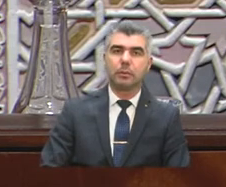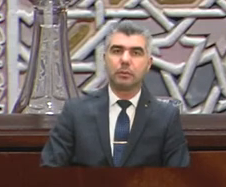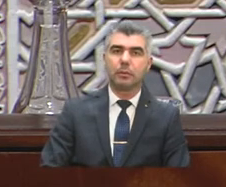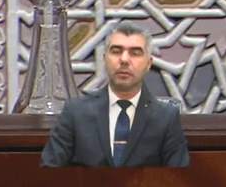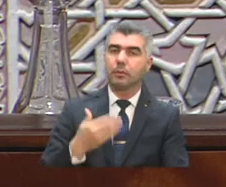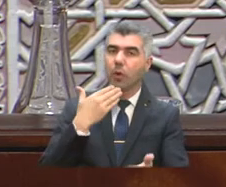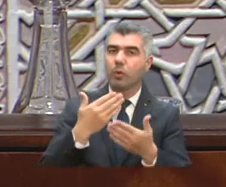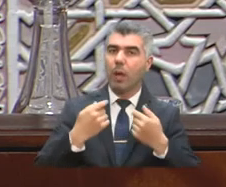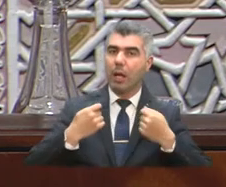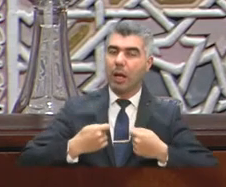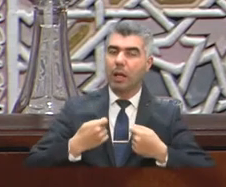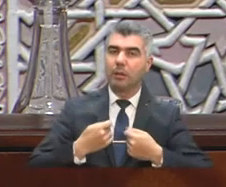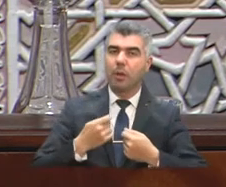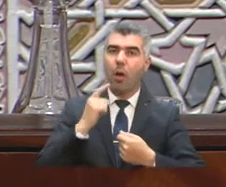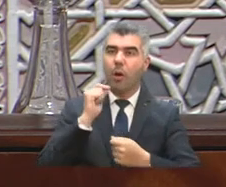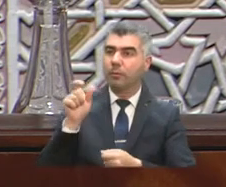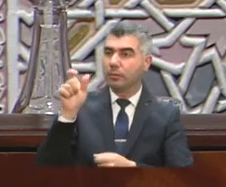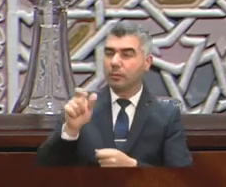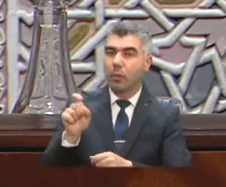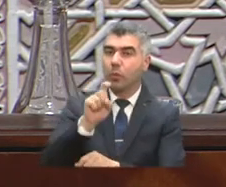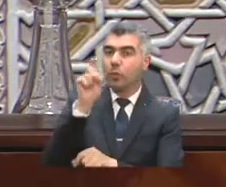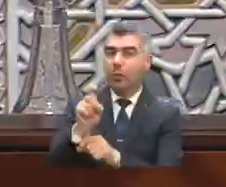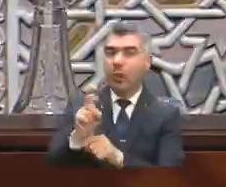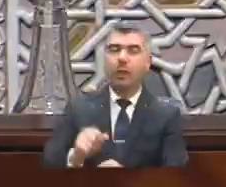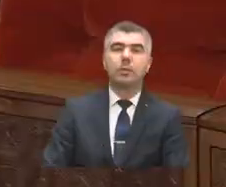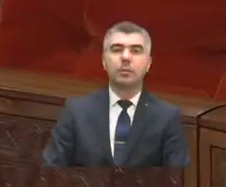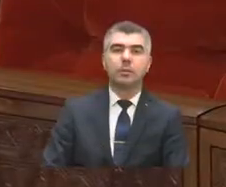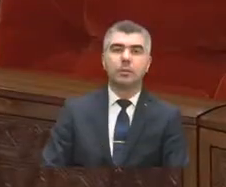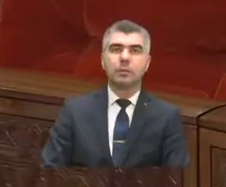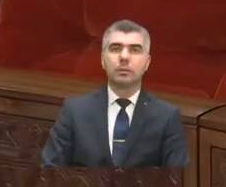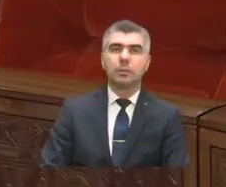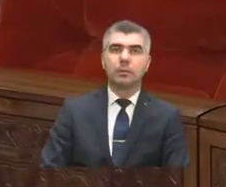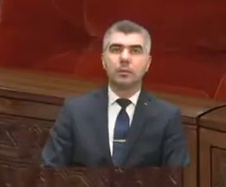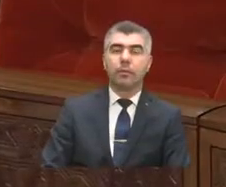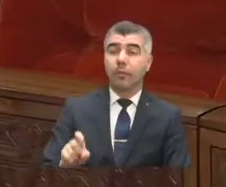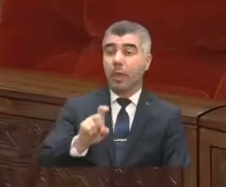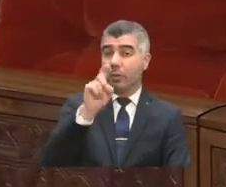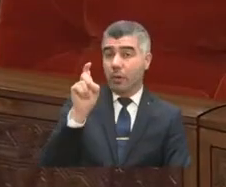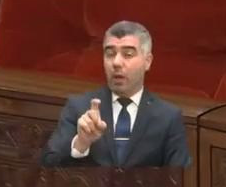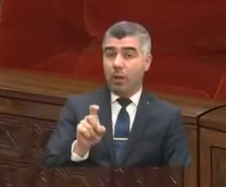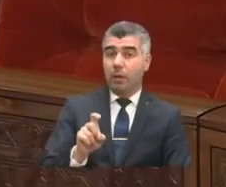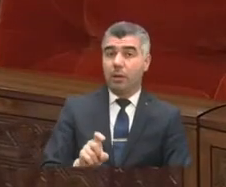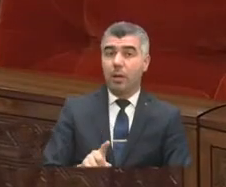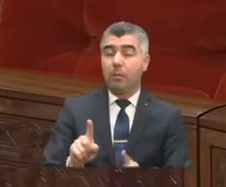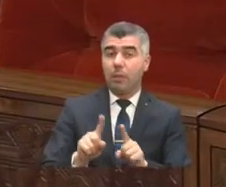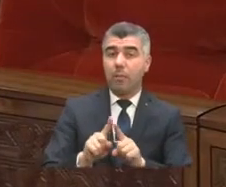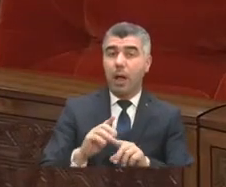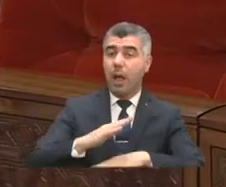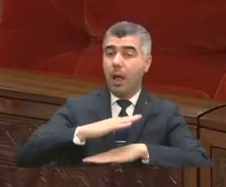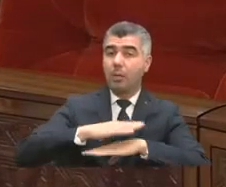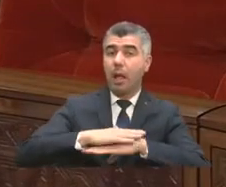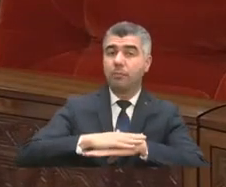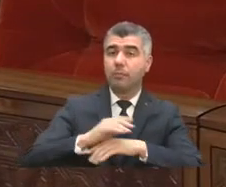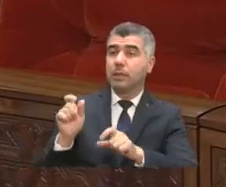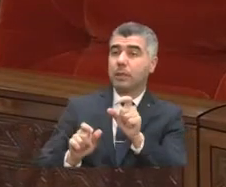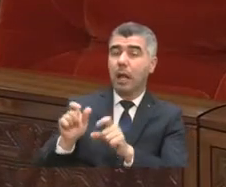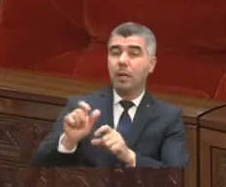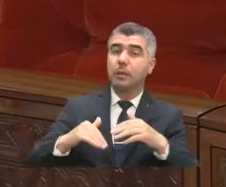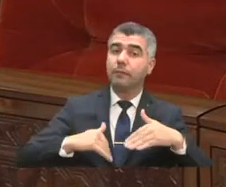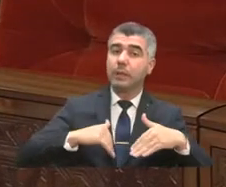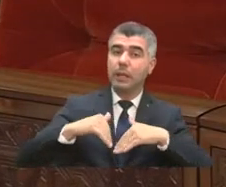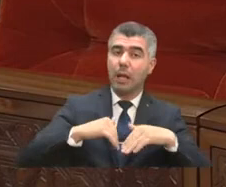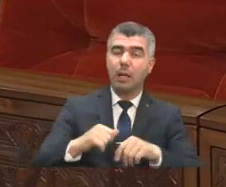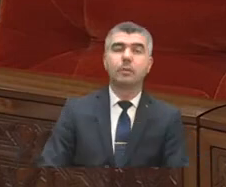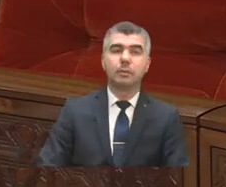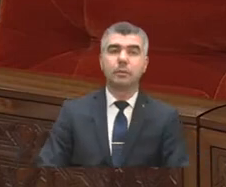إذا الرئيسة، شكرا السيد النائب المحترم على طرح هذا السؤال. هذا السؤال اللي يتعلق بسلوكيات مستعملي الطريق.